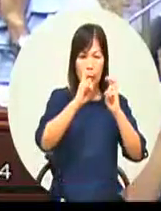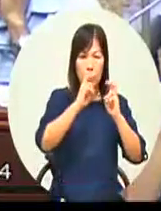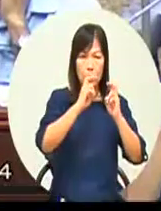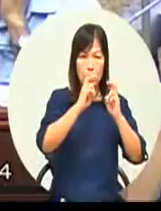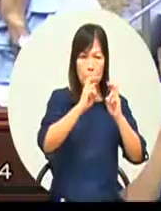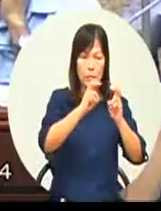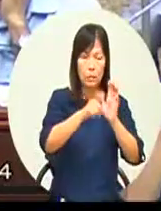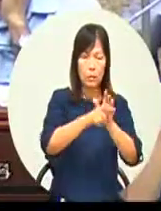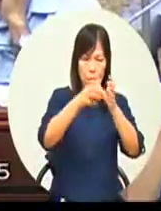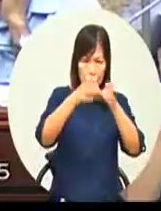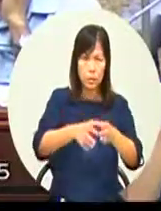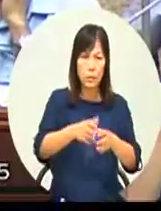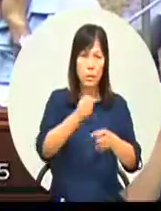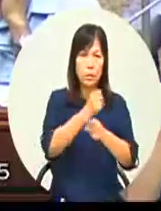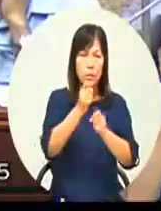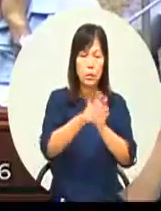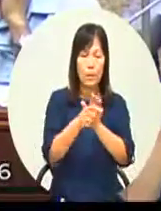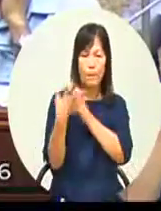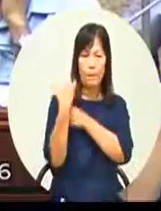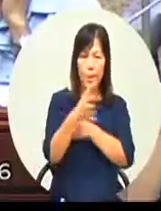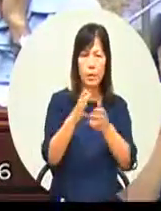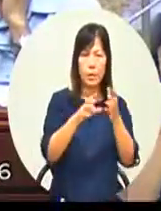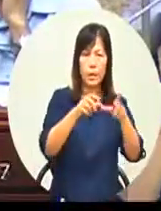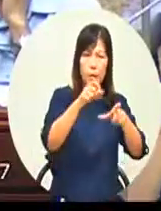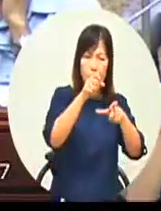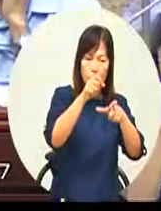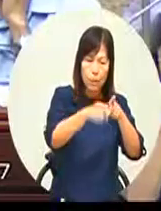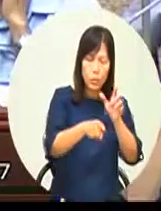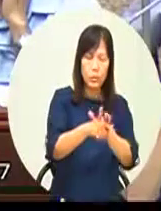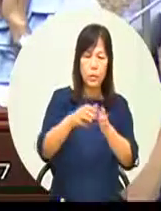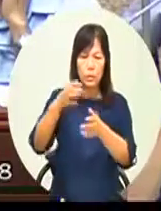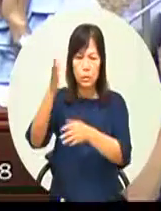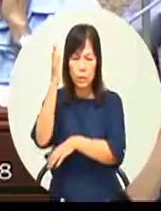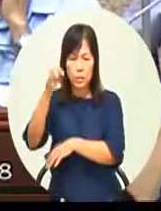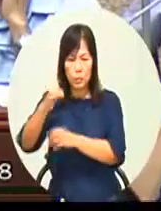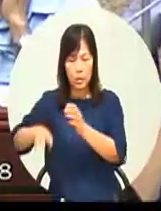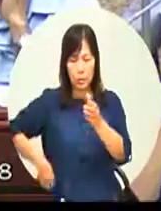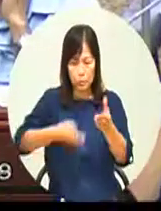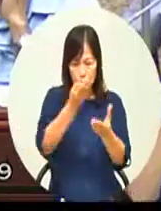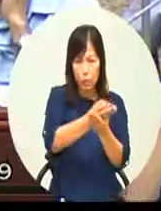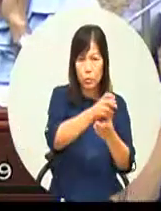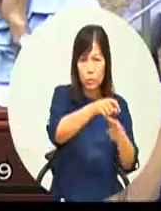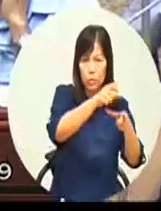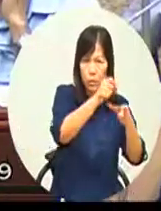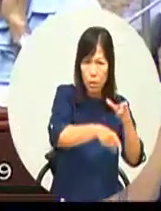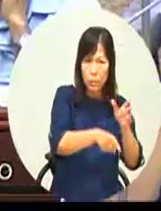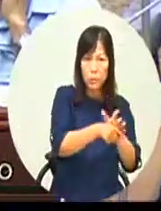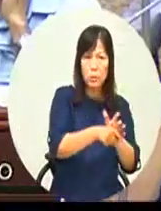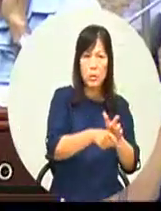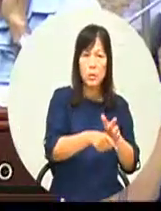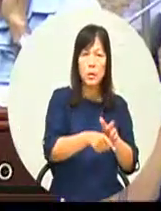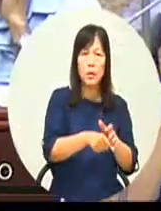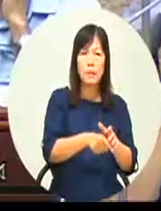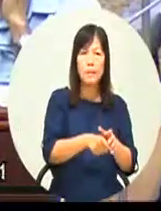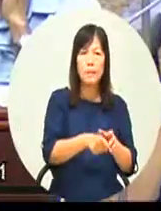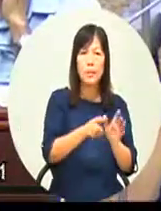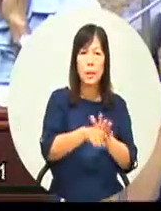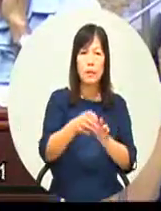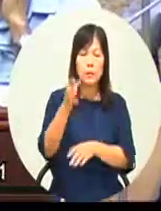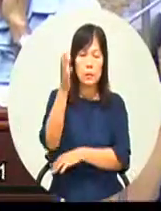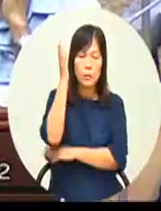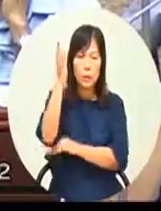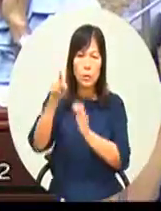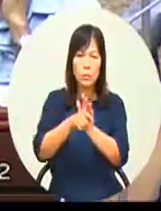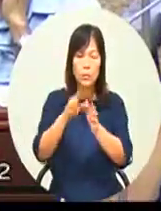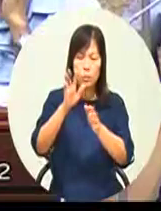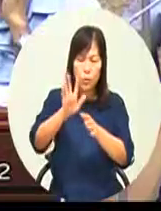奖餐，也就是我们 BOT 的部分，那由政府编列预算投资跟新那个政府投资跟政府应办事项部